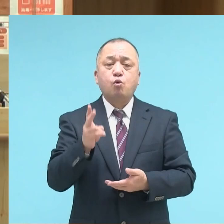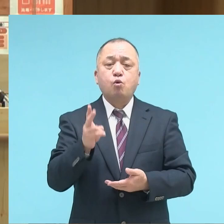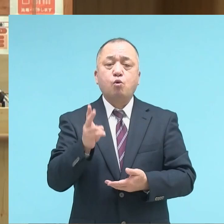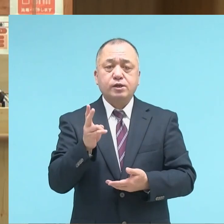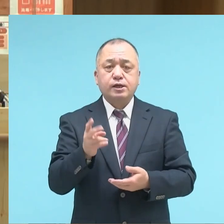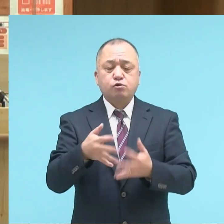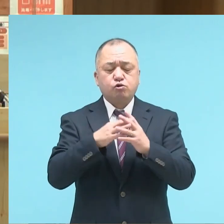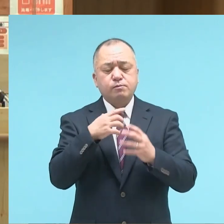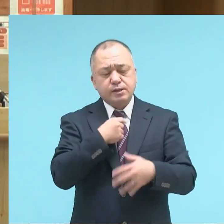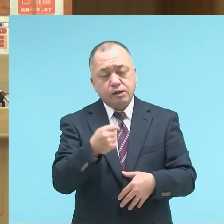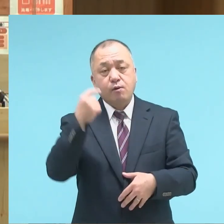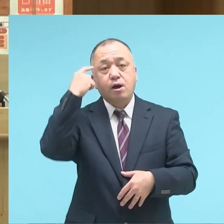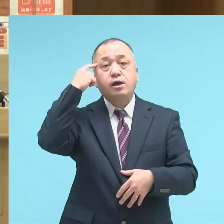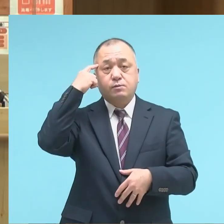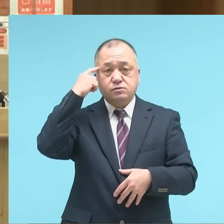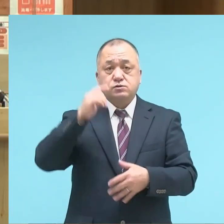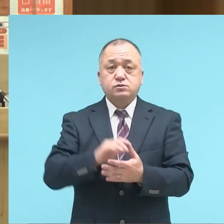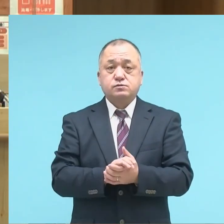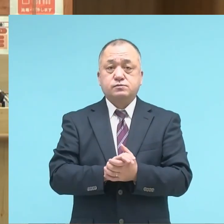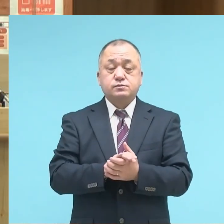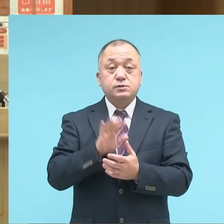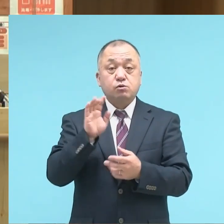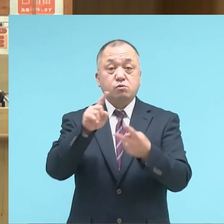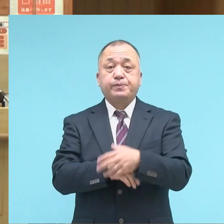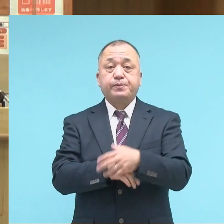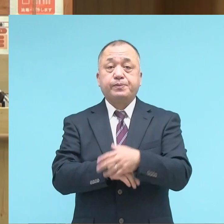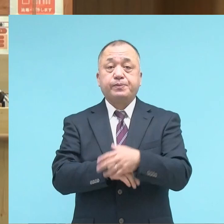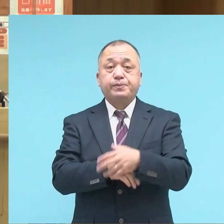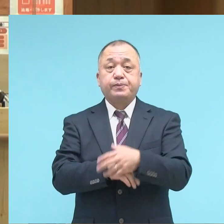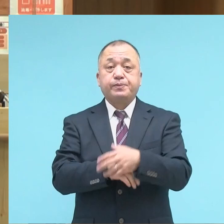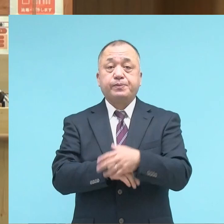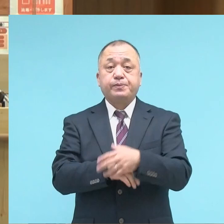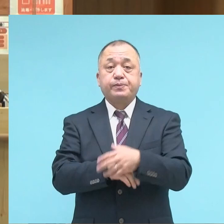と思います。 あと2つありまして、